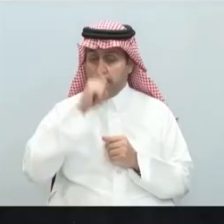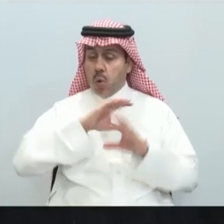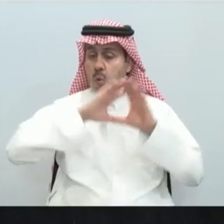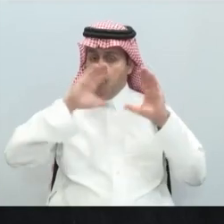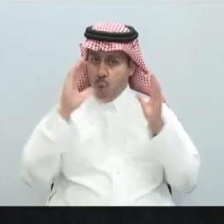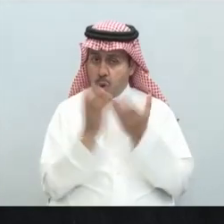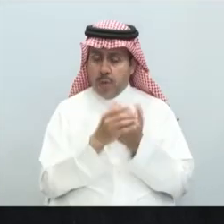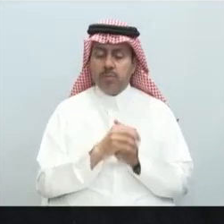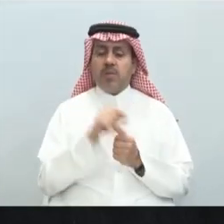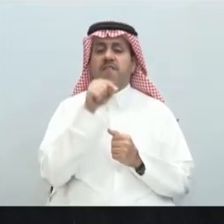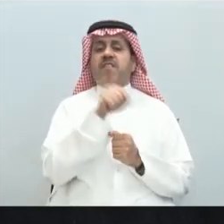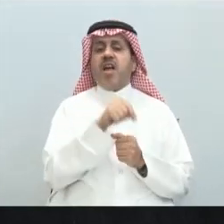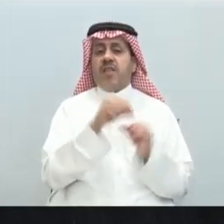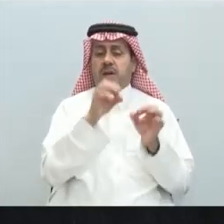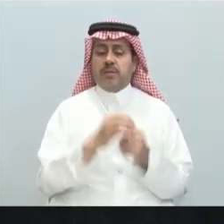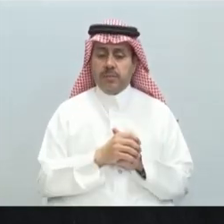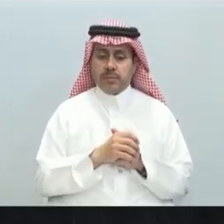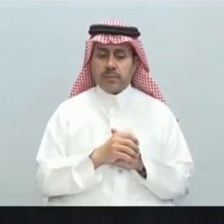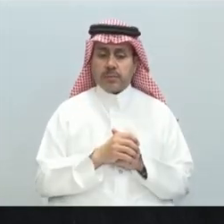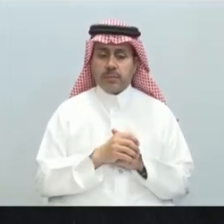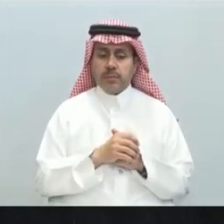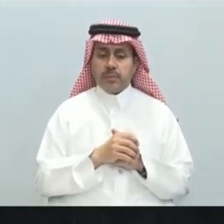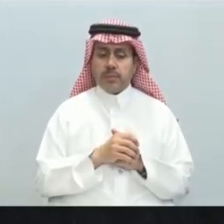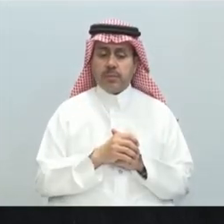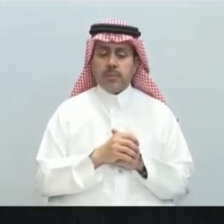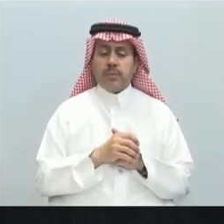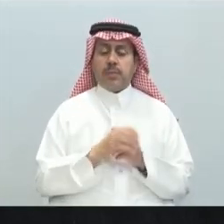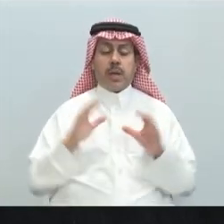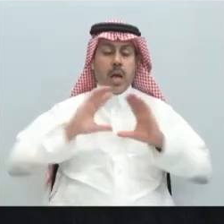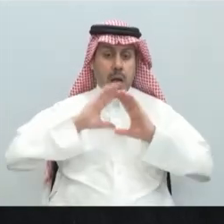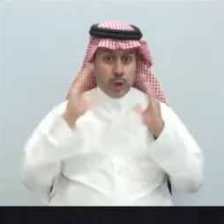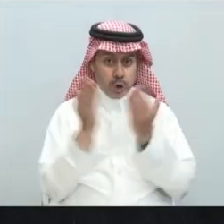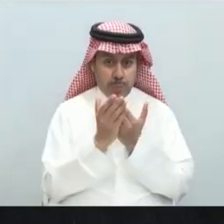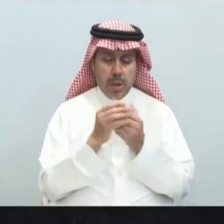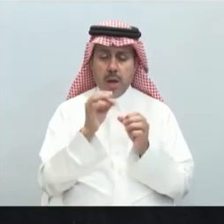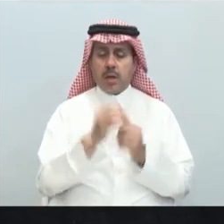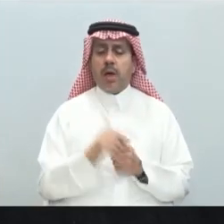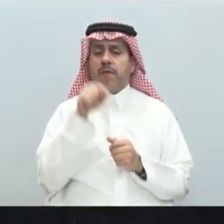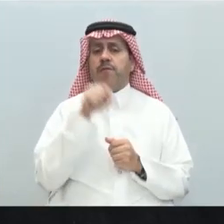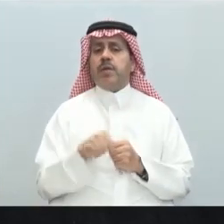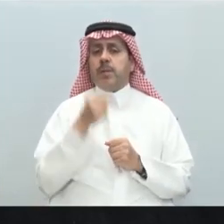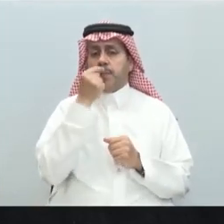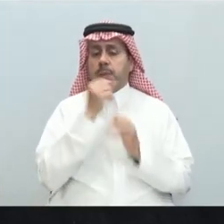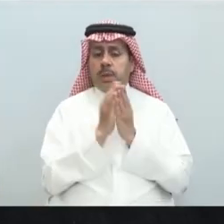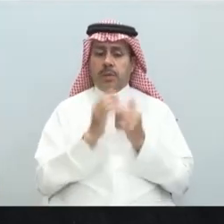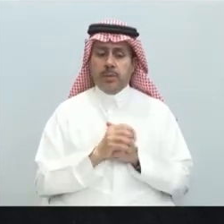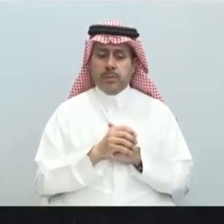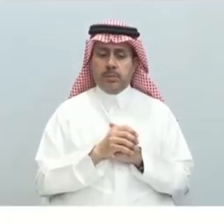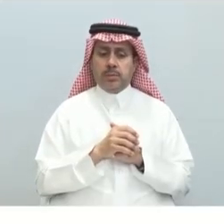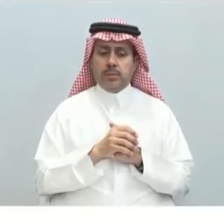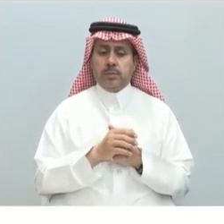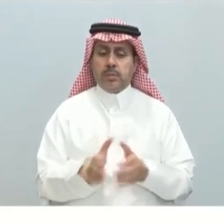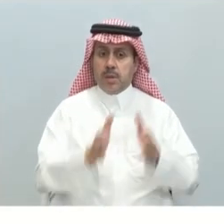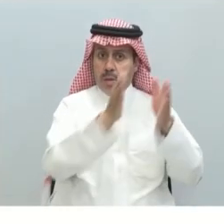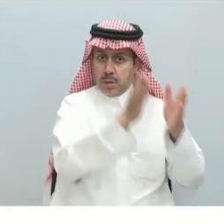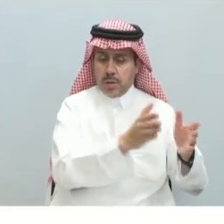واتت على جميع المنهيات فكانت اجمع ايه في كتاب الله سبحانه وتعالى ننتقل